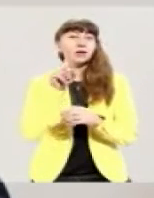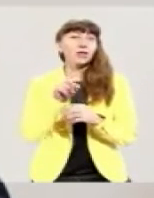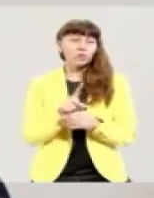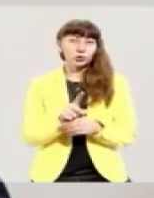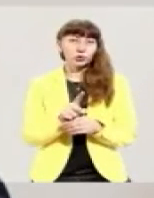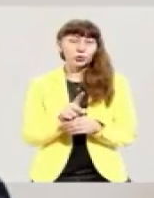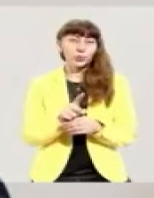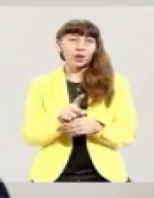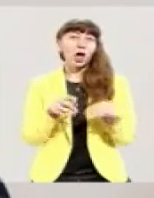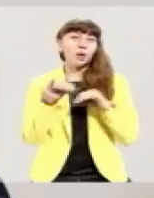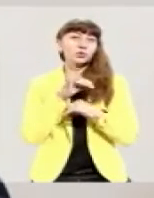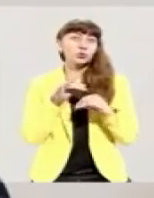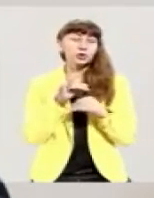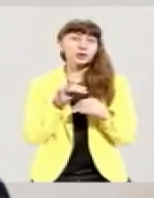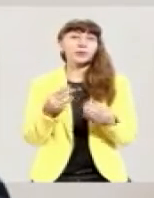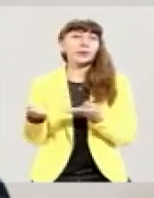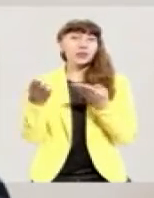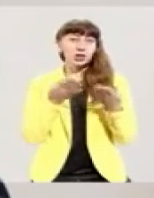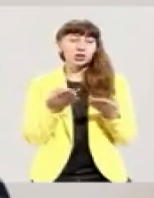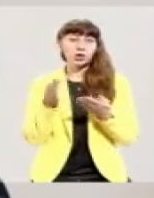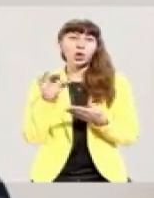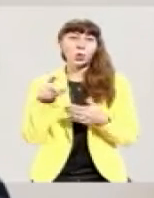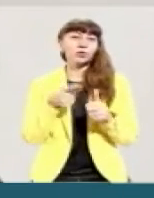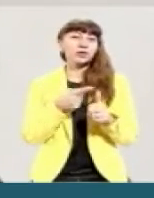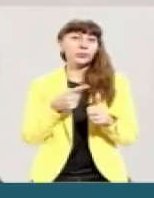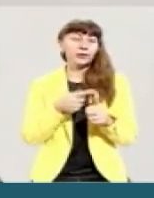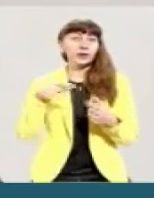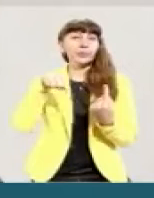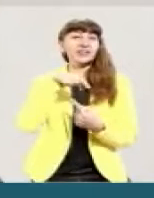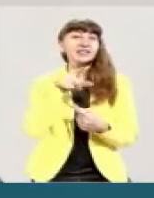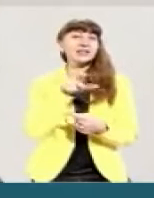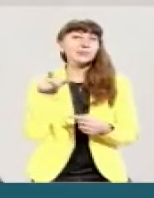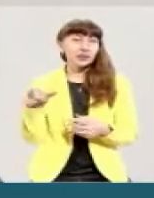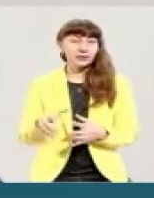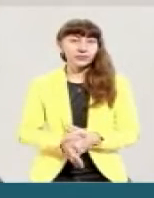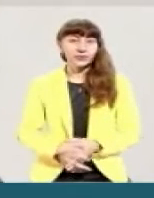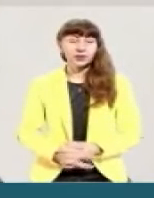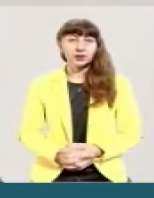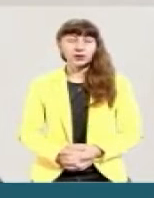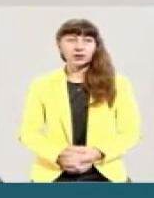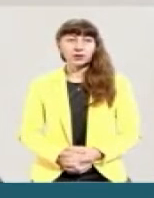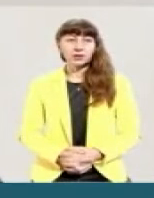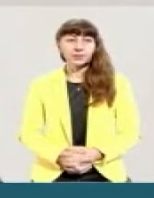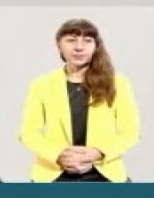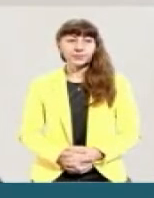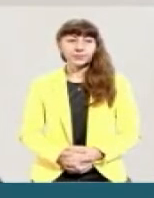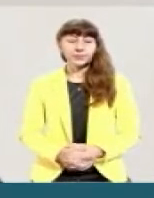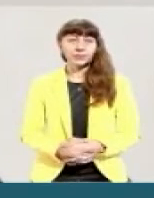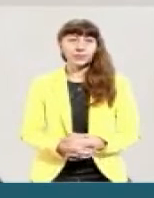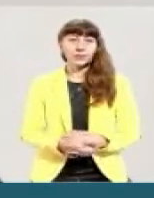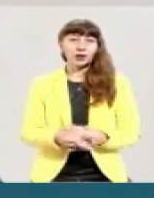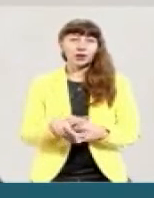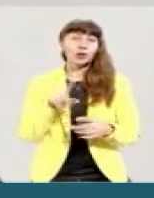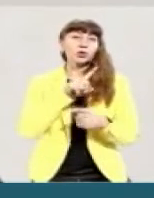29 қыркүйегінде біз барлық құрылымдар арасындағы сұхбат алаңына айналған және кәсіпкерлерге проблемалық мәселелерді тікелей жауапты мемлекеттік